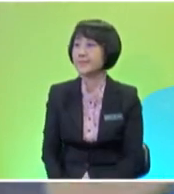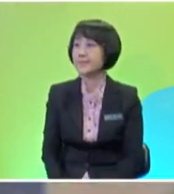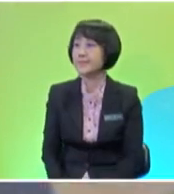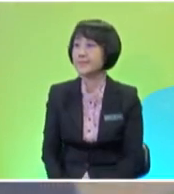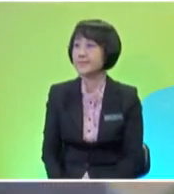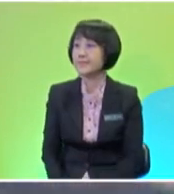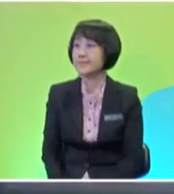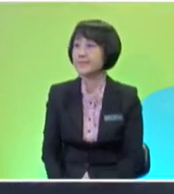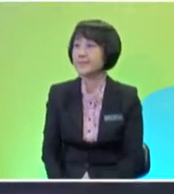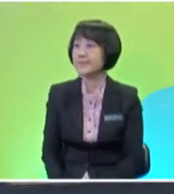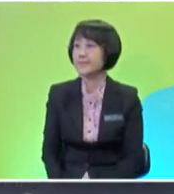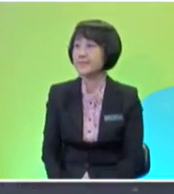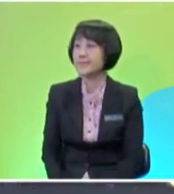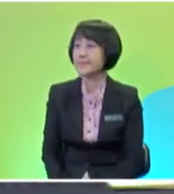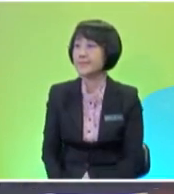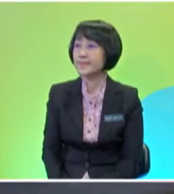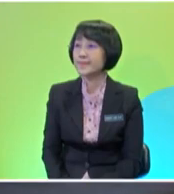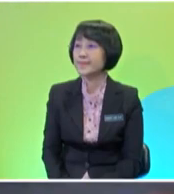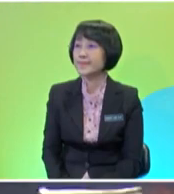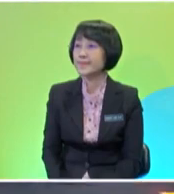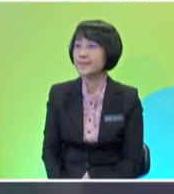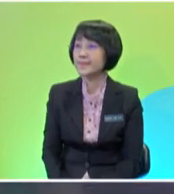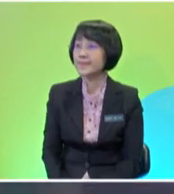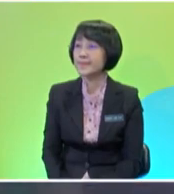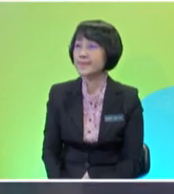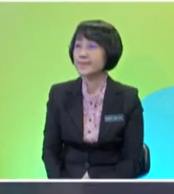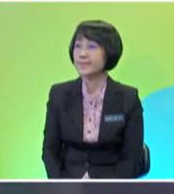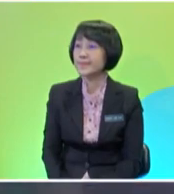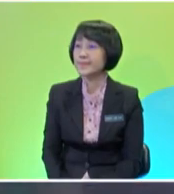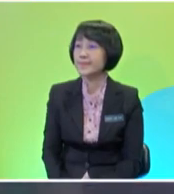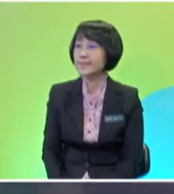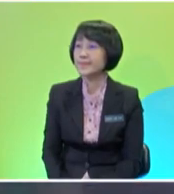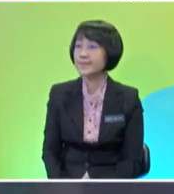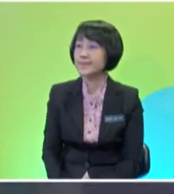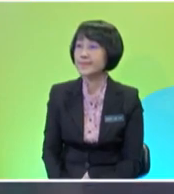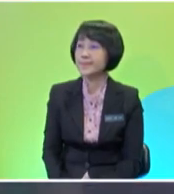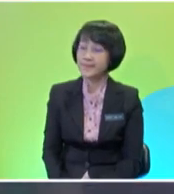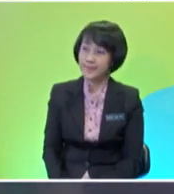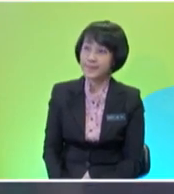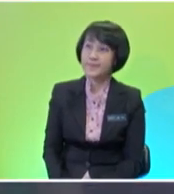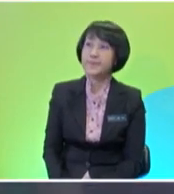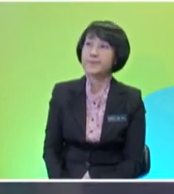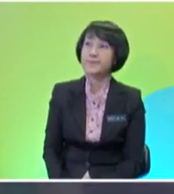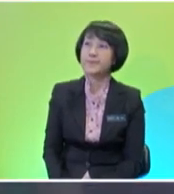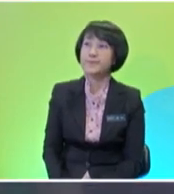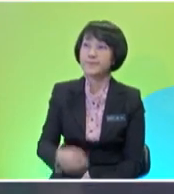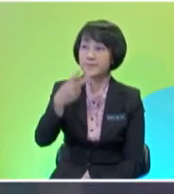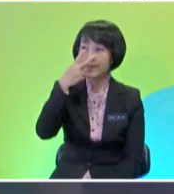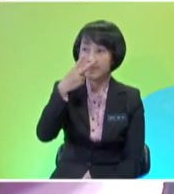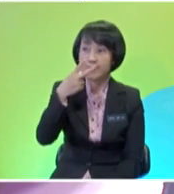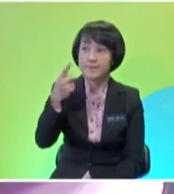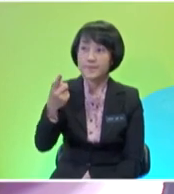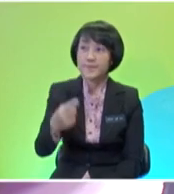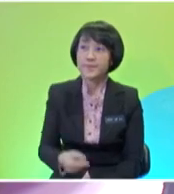lekatkan bahagian bawah dengan bahagian atas. Okey, seterusnya. Okey, kita akan lekatkanlah. Okey, yang ini, Ifan dah boleh cuba.